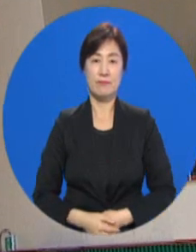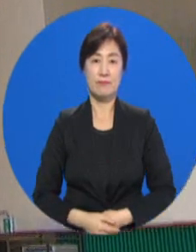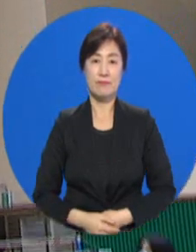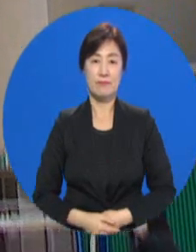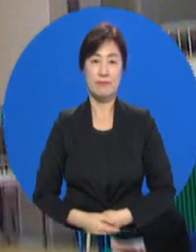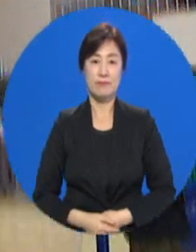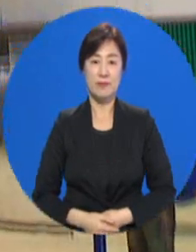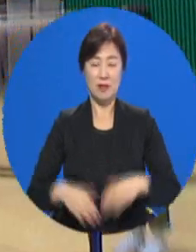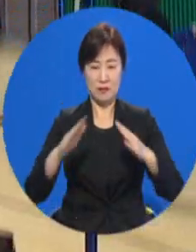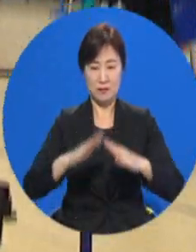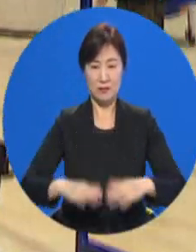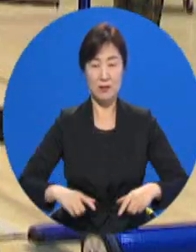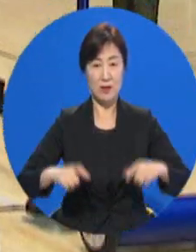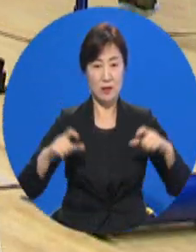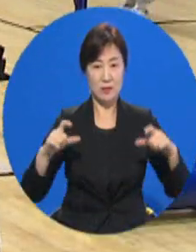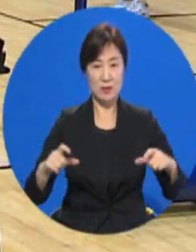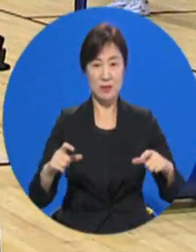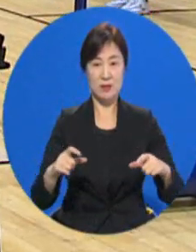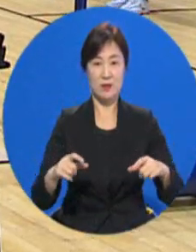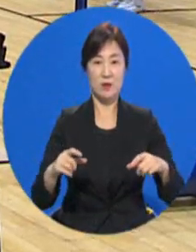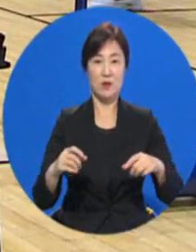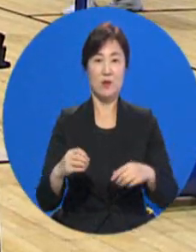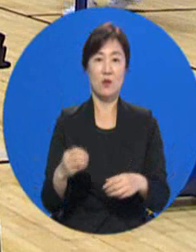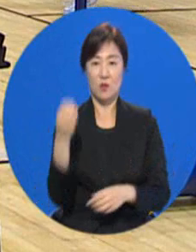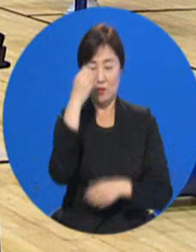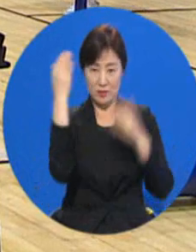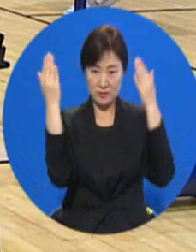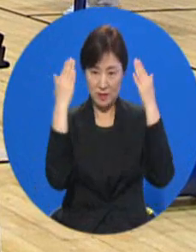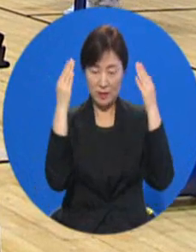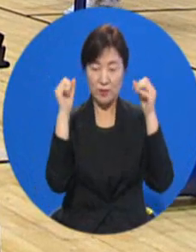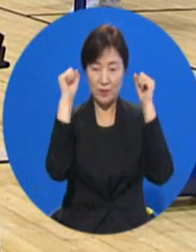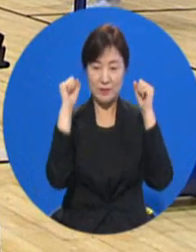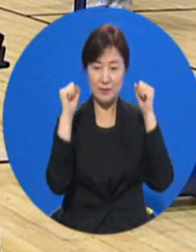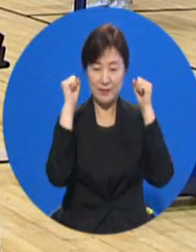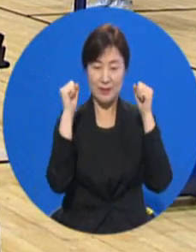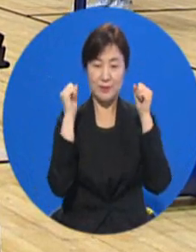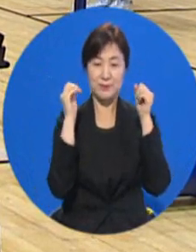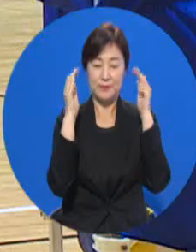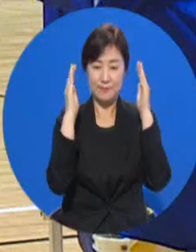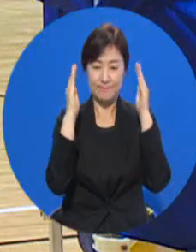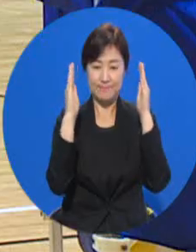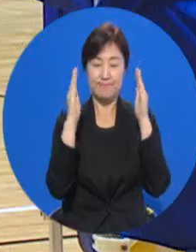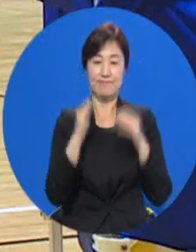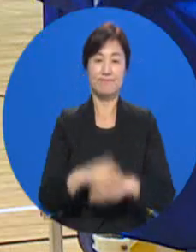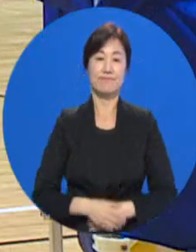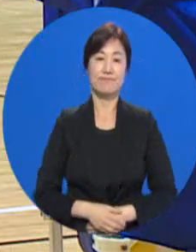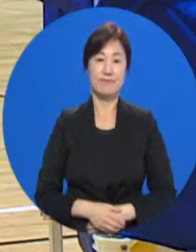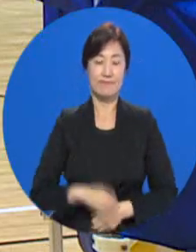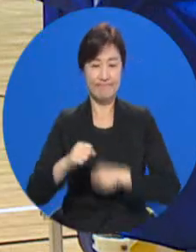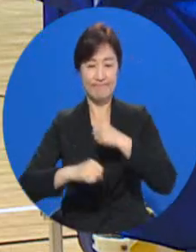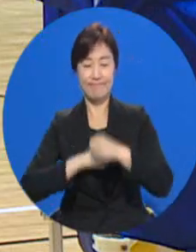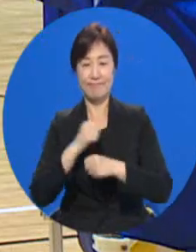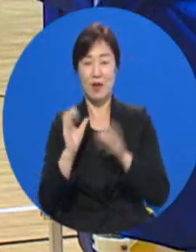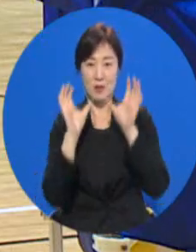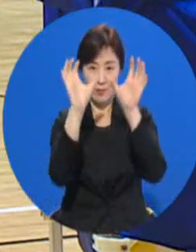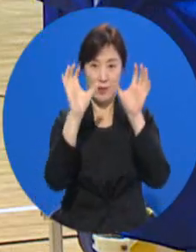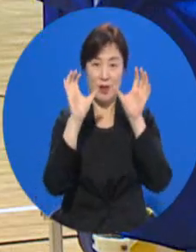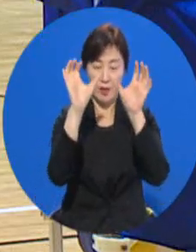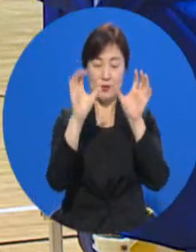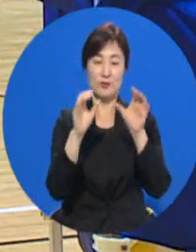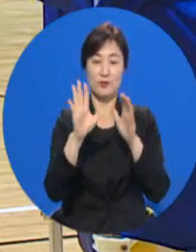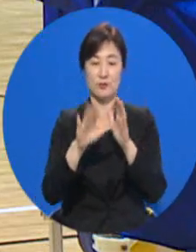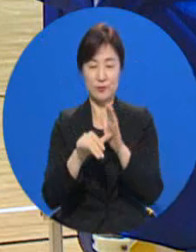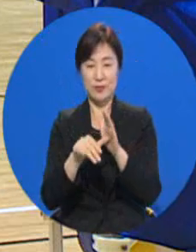전남 지역 한 일반계 고등학교 체육 수업 시간입니다. 학생들은 실내 체육관에서 자유롭게 배구를 즐기며